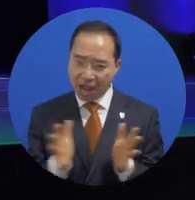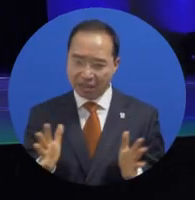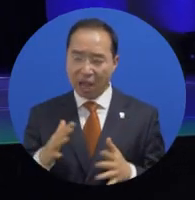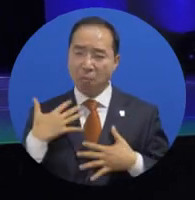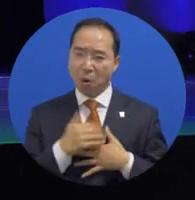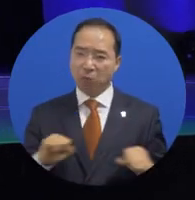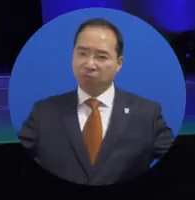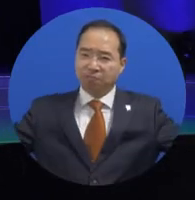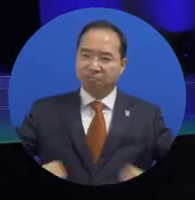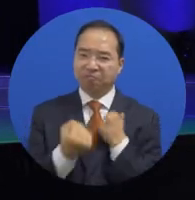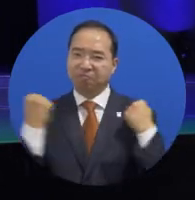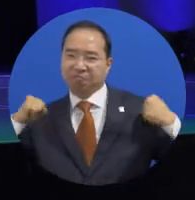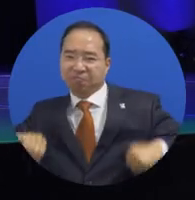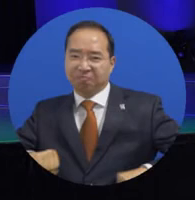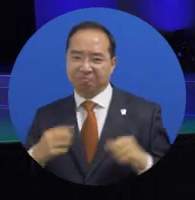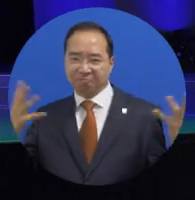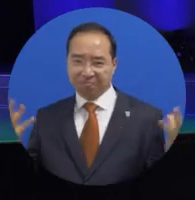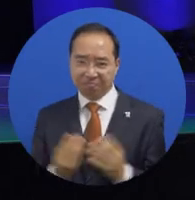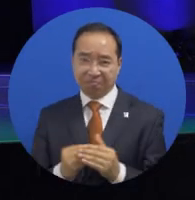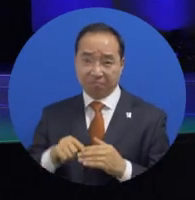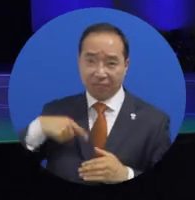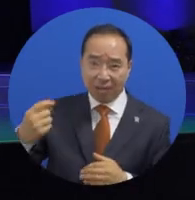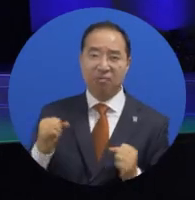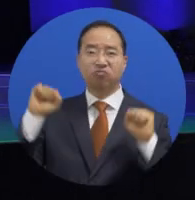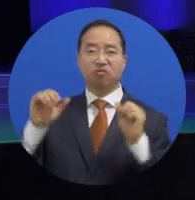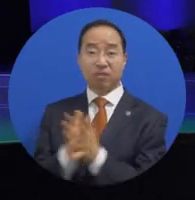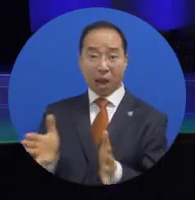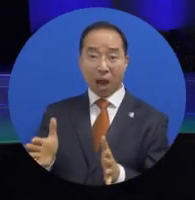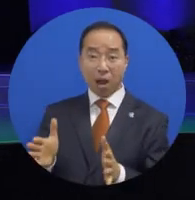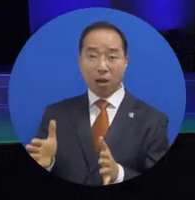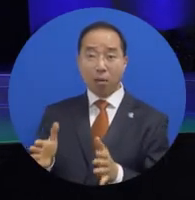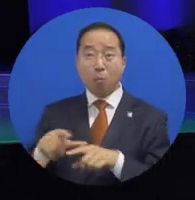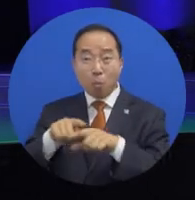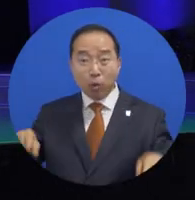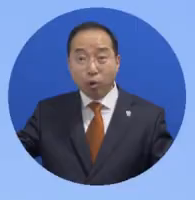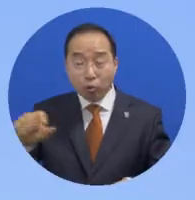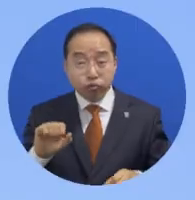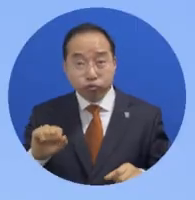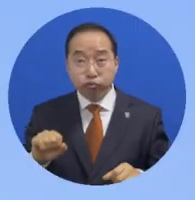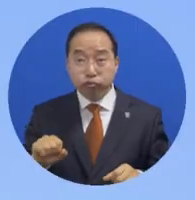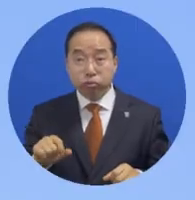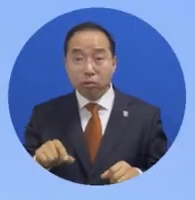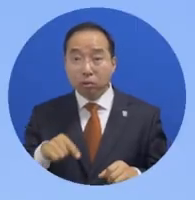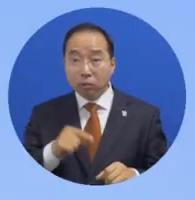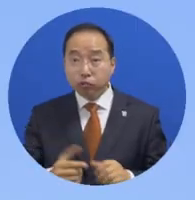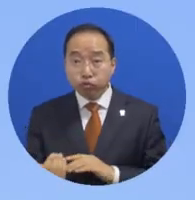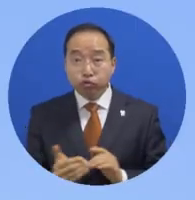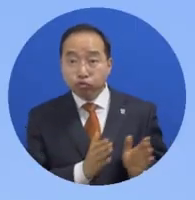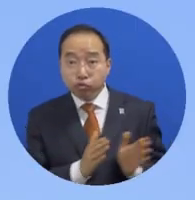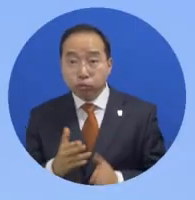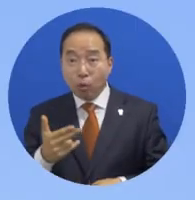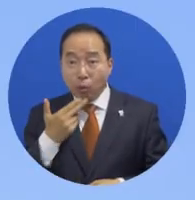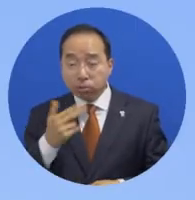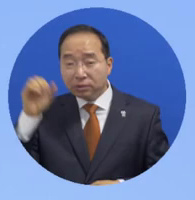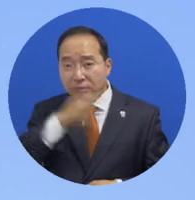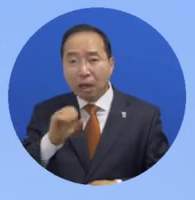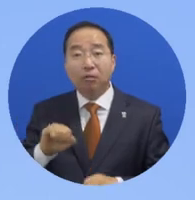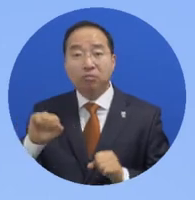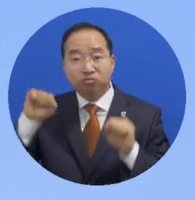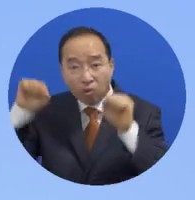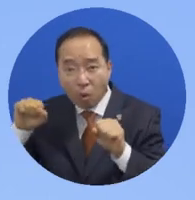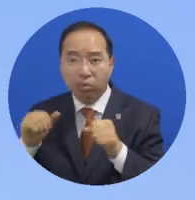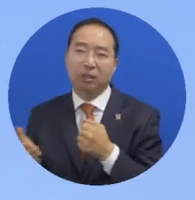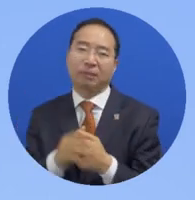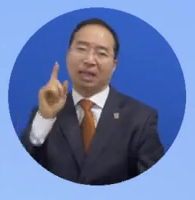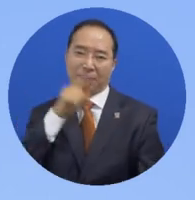그런 시간도 없이 사람들이 갑자기 심한 운동을 하기 때문에 그런 건데요. 운동을 하면 할수록 관절은 나빠지지